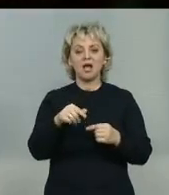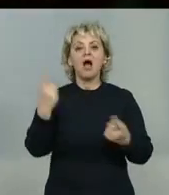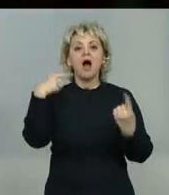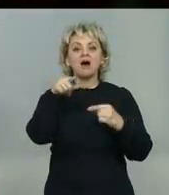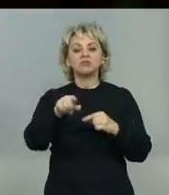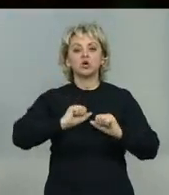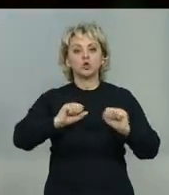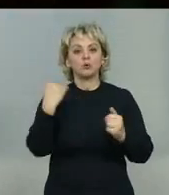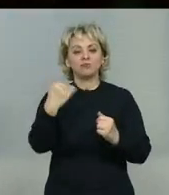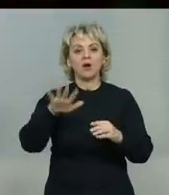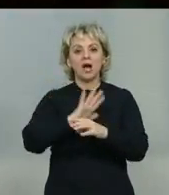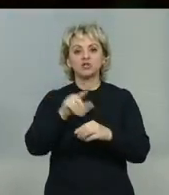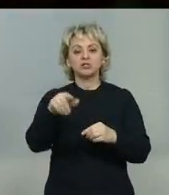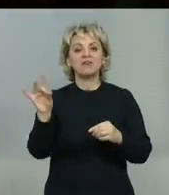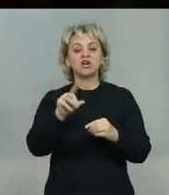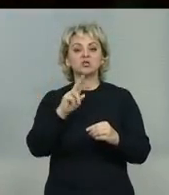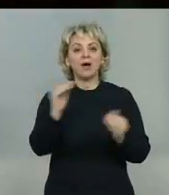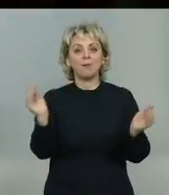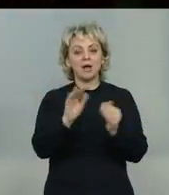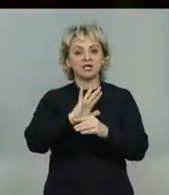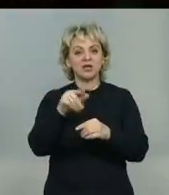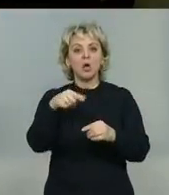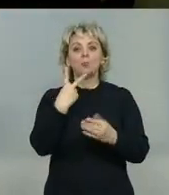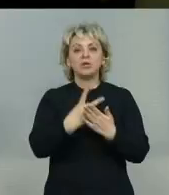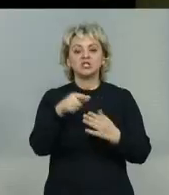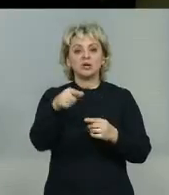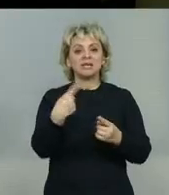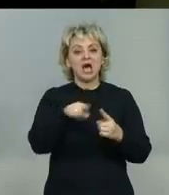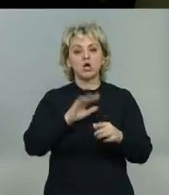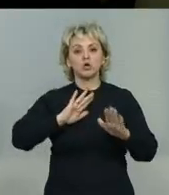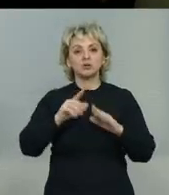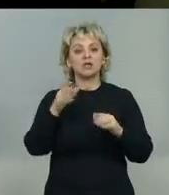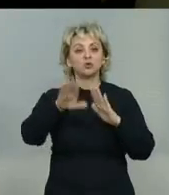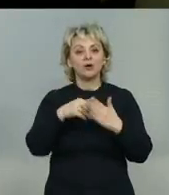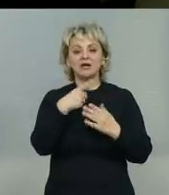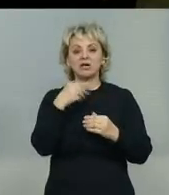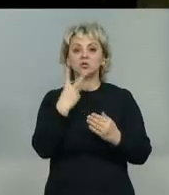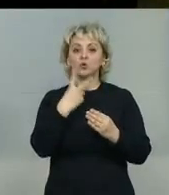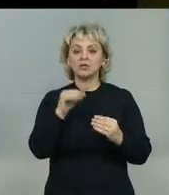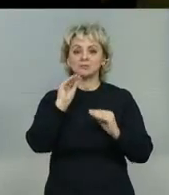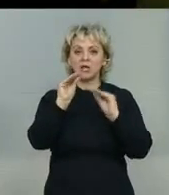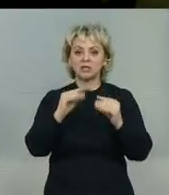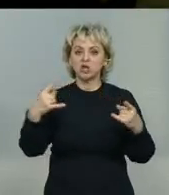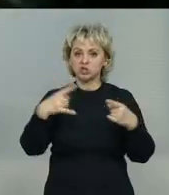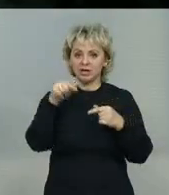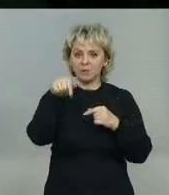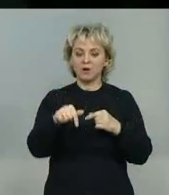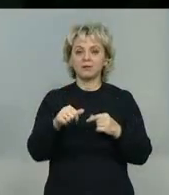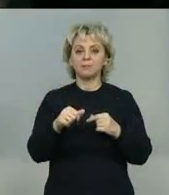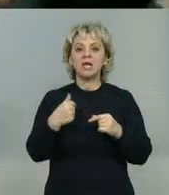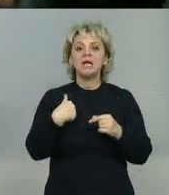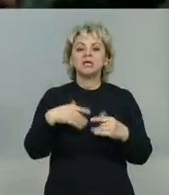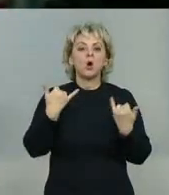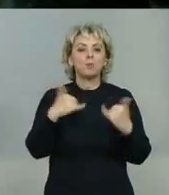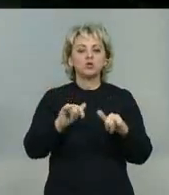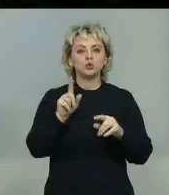автору, и героям его картины. В Ростове у короткометражки премьера даже для режиссера. До этого, признается, лишь подсматривал в монтажный экран. Слушай, я